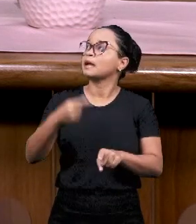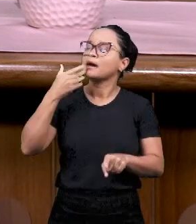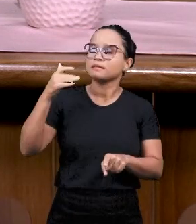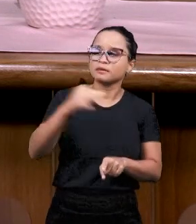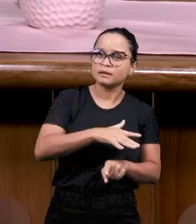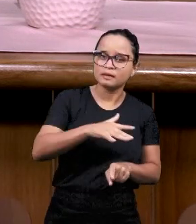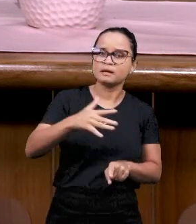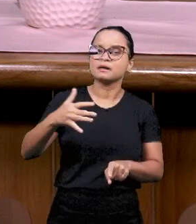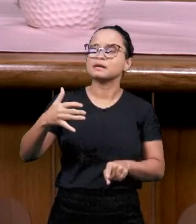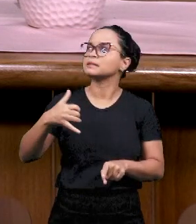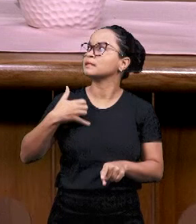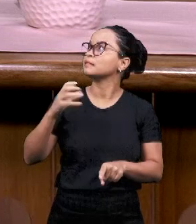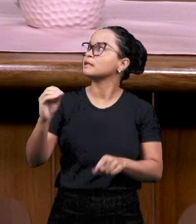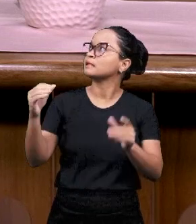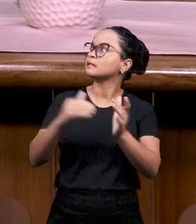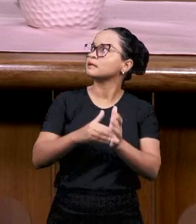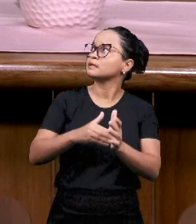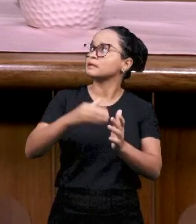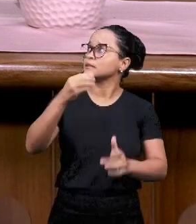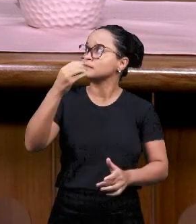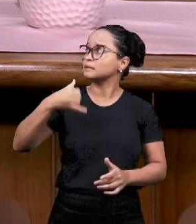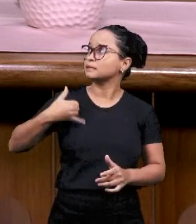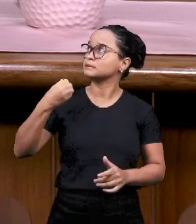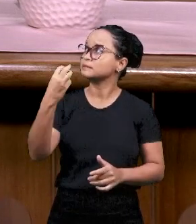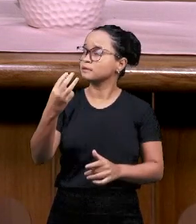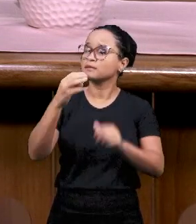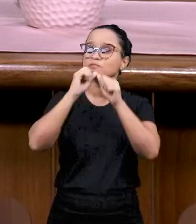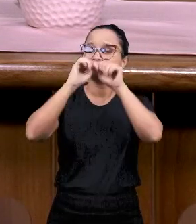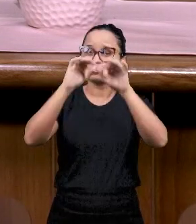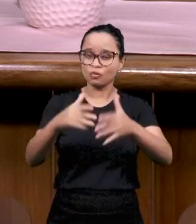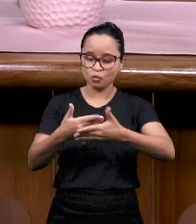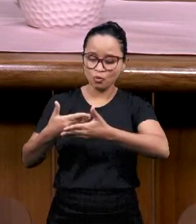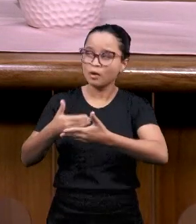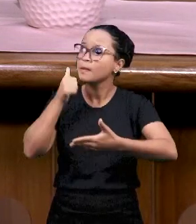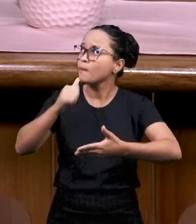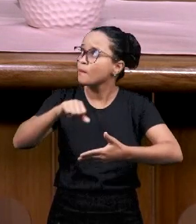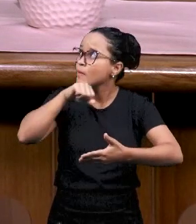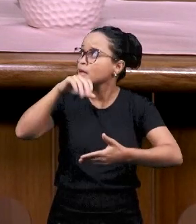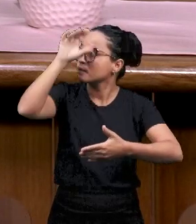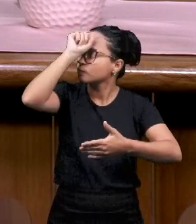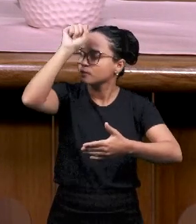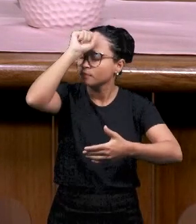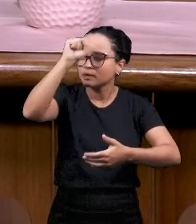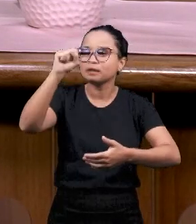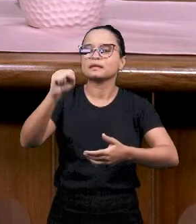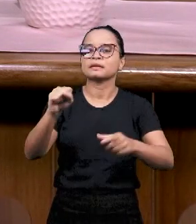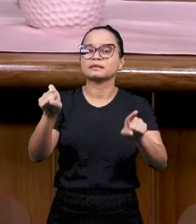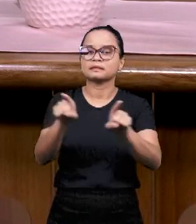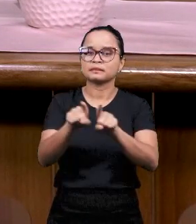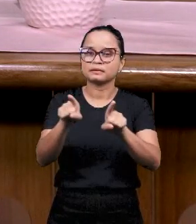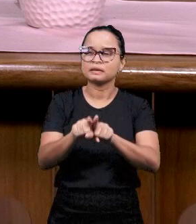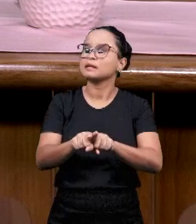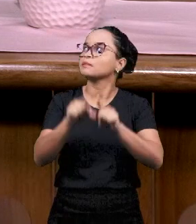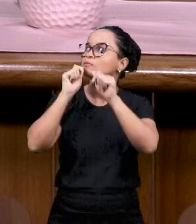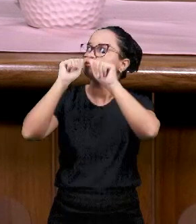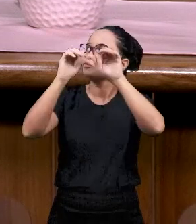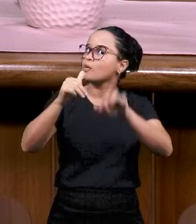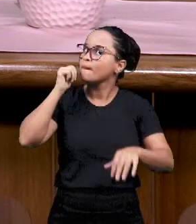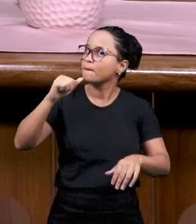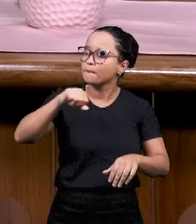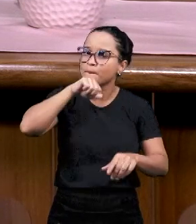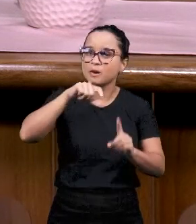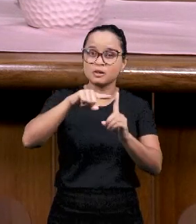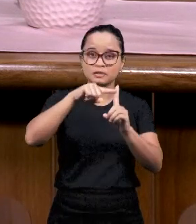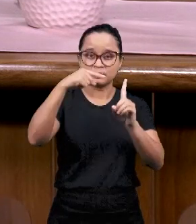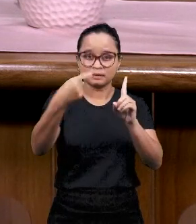3 ans d'âge qui sont dans le bras de leurs parents. Donne aussi ta bénédiction afin qu'elles puissent apprendre ta parole. Bénis les mères